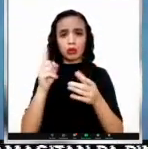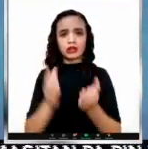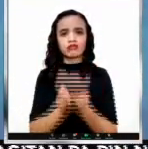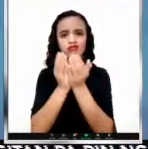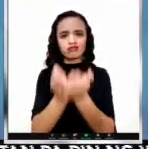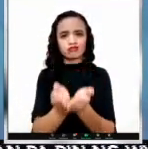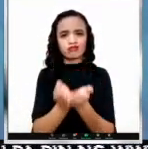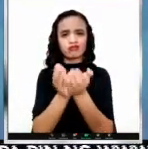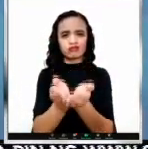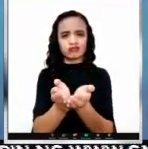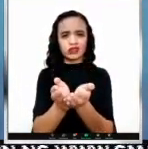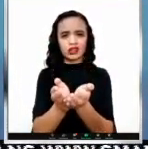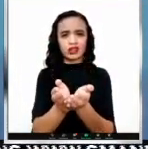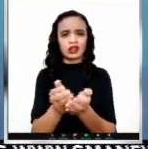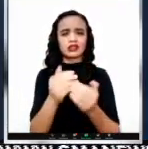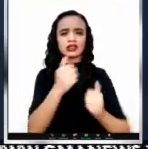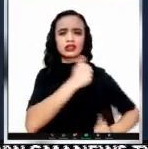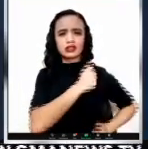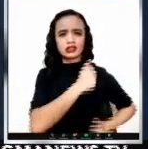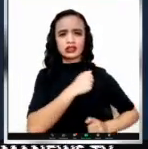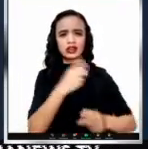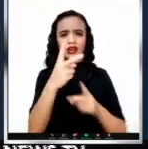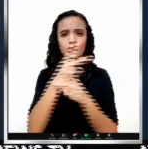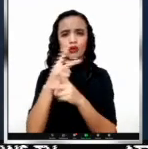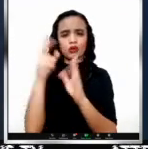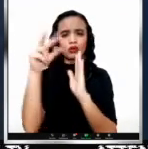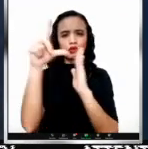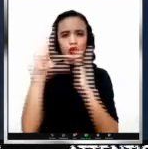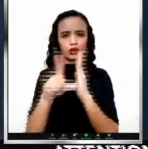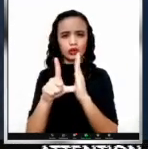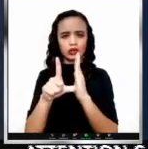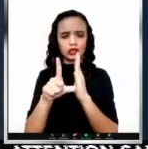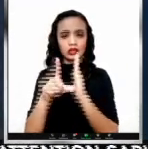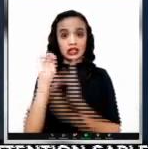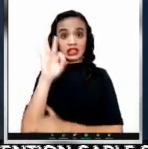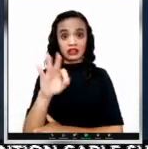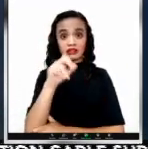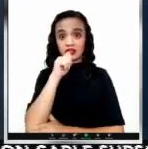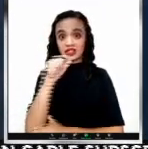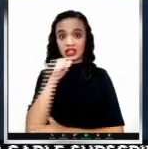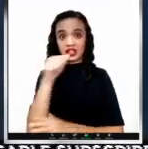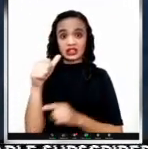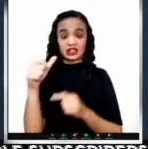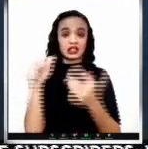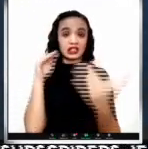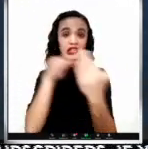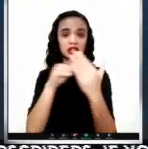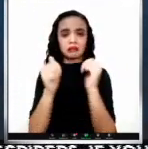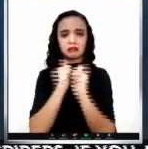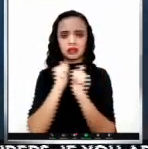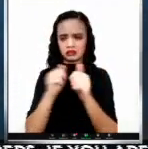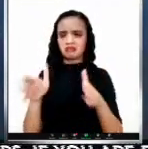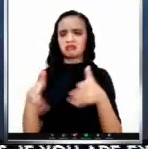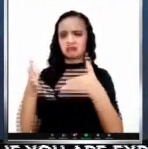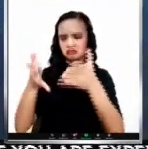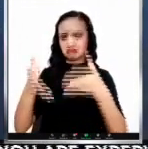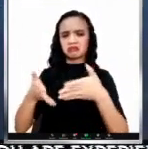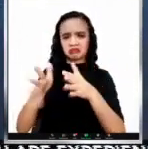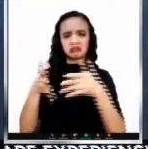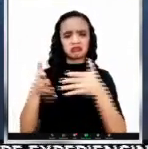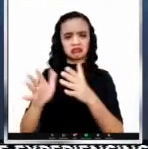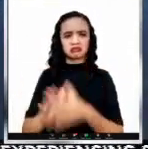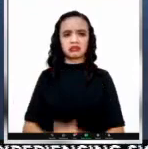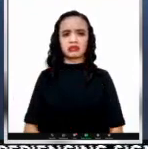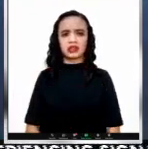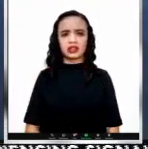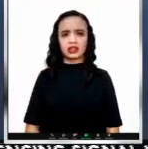dito. Kung hindi naman daw ito papalagan, tila nagpapaubaya naman ito o nagpapaubaya naman ito. Noong